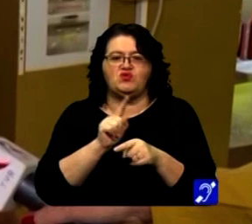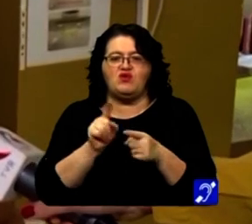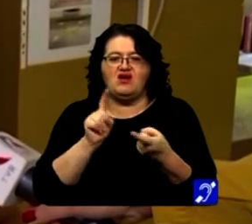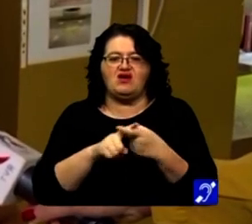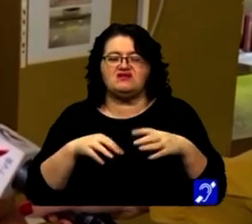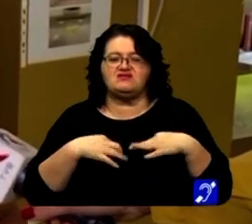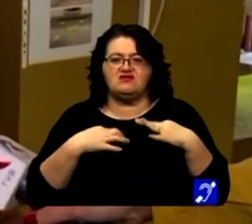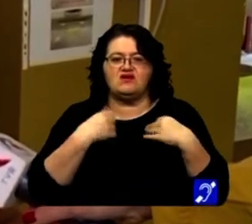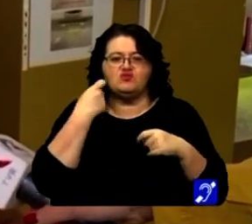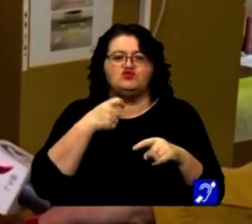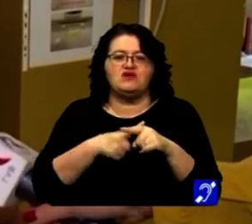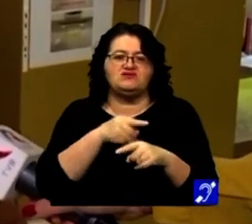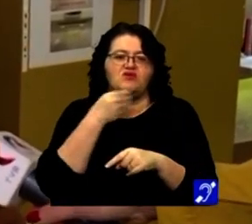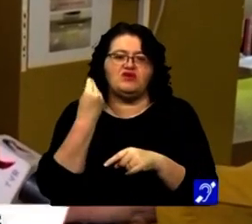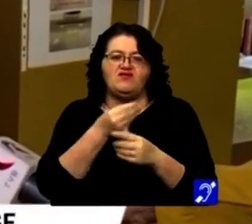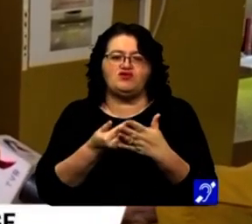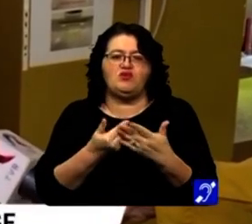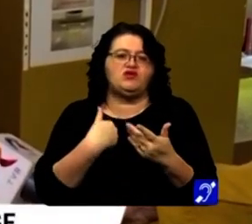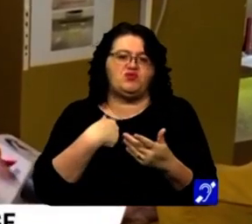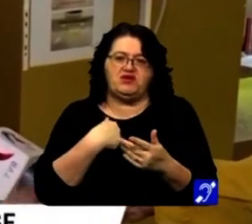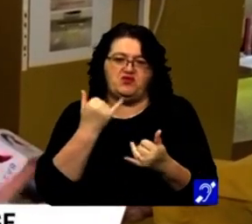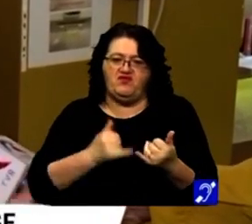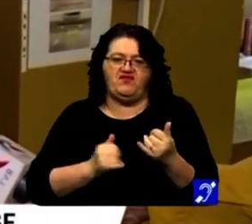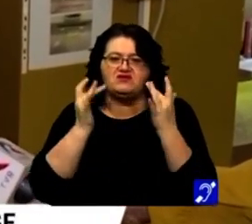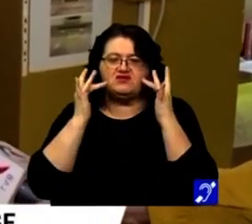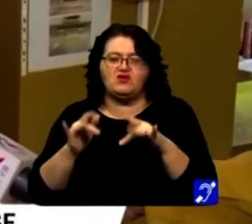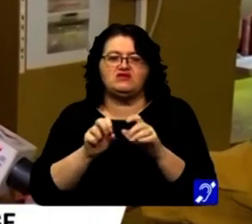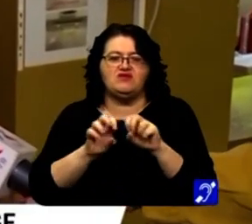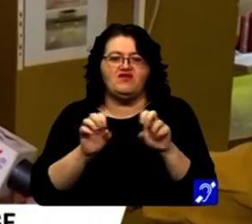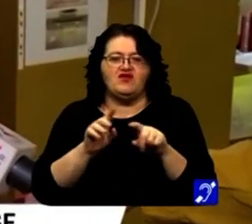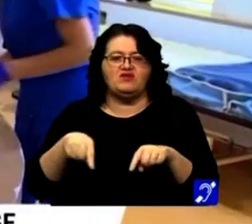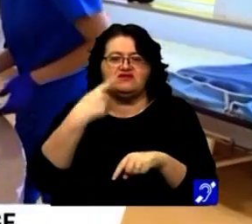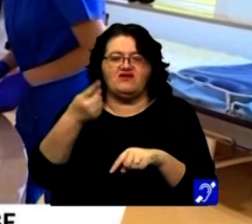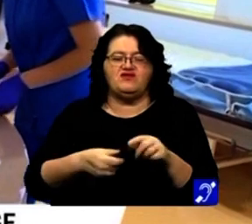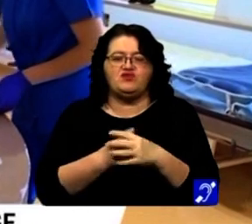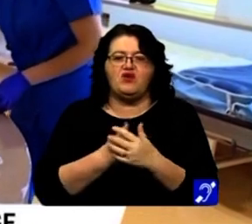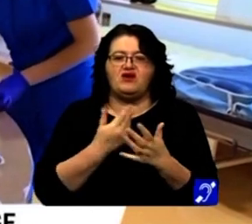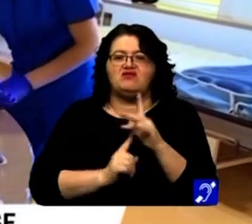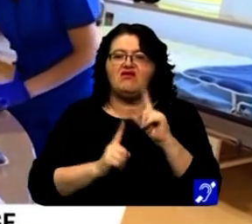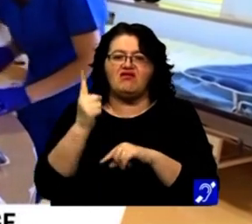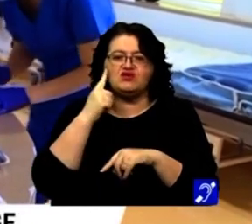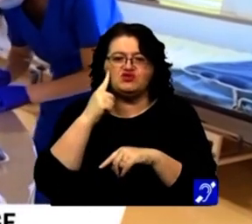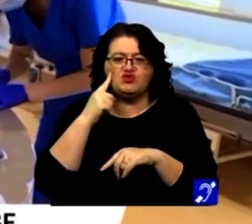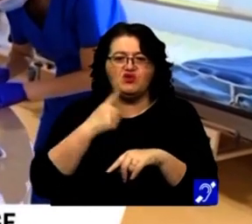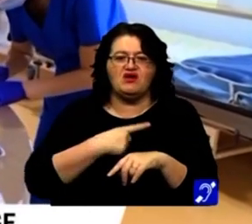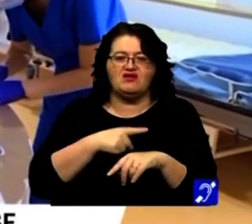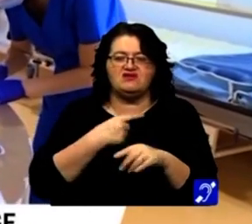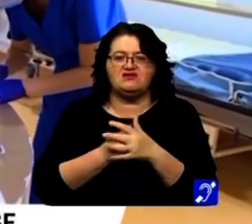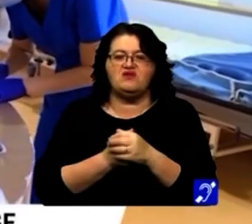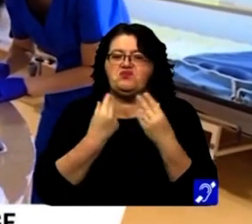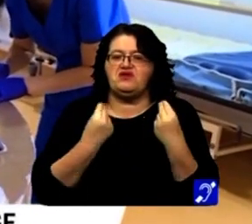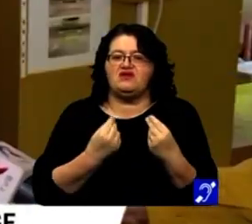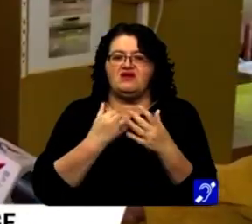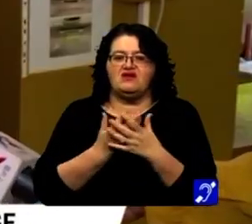de sănătate. Nu știu exact beneficiile, nu pentru mine vin să donez, o să mă informez pentru data viitoare, dar știu că este